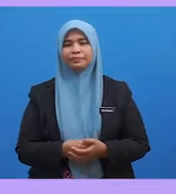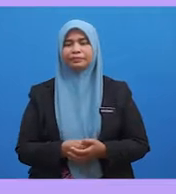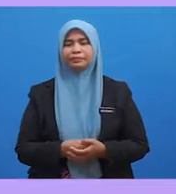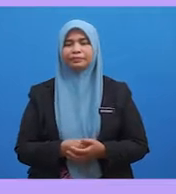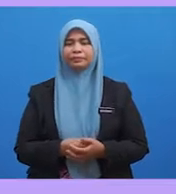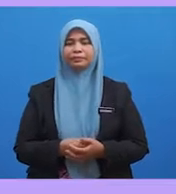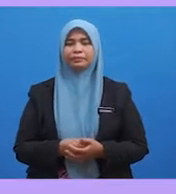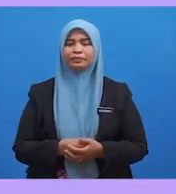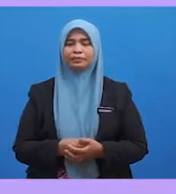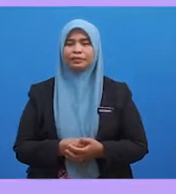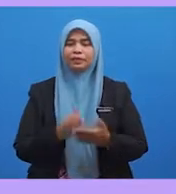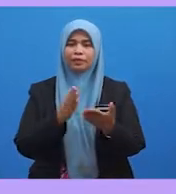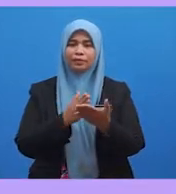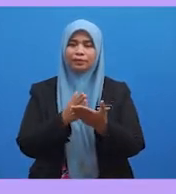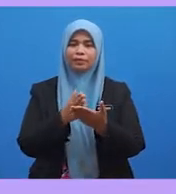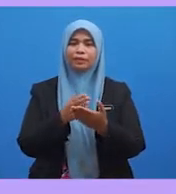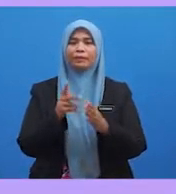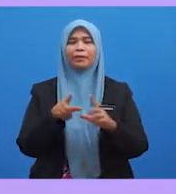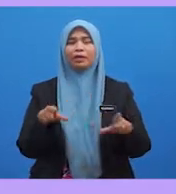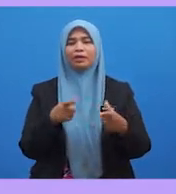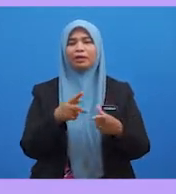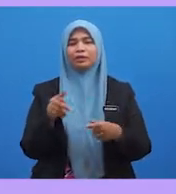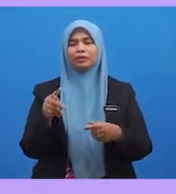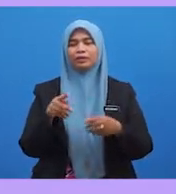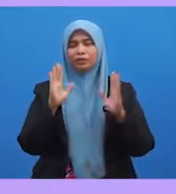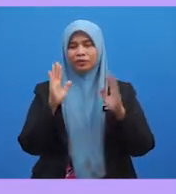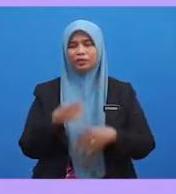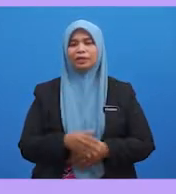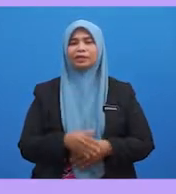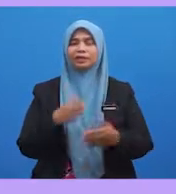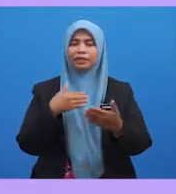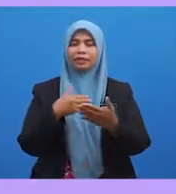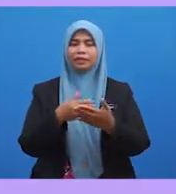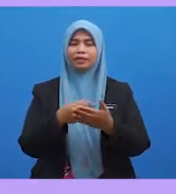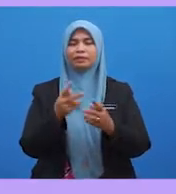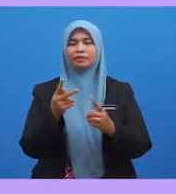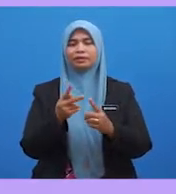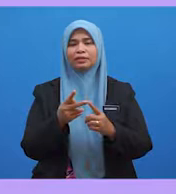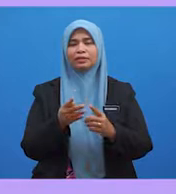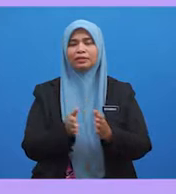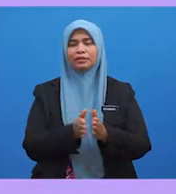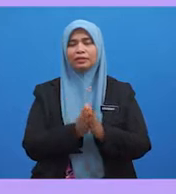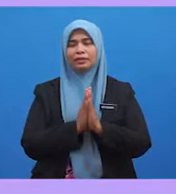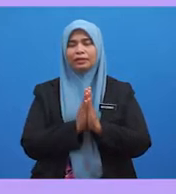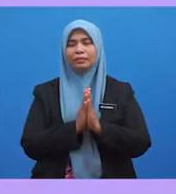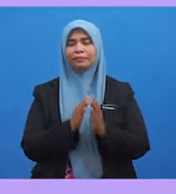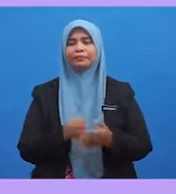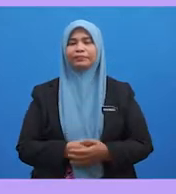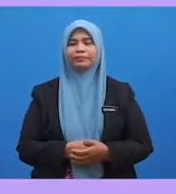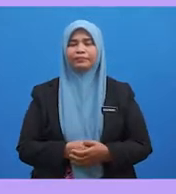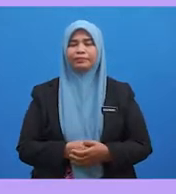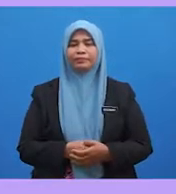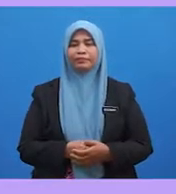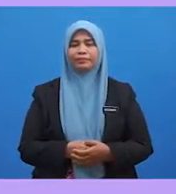yang dihafal oleh murid-murid. Teruskan perlakuan solat murid-murid sehingga ke